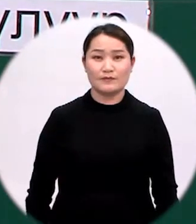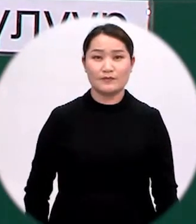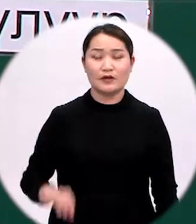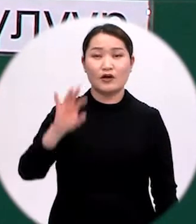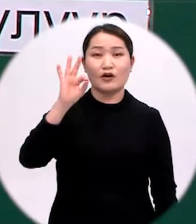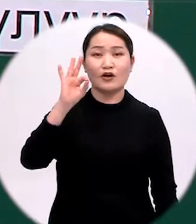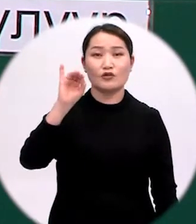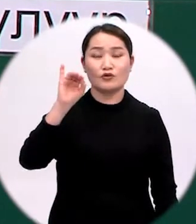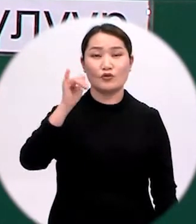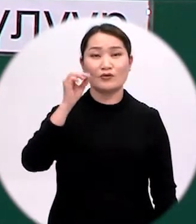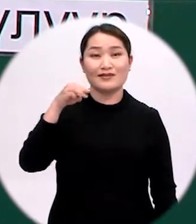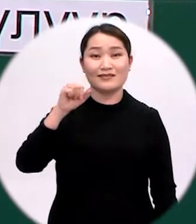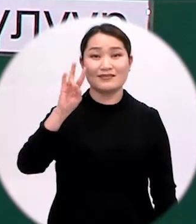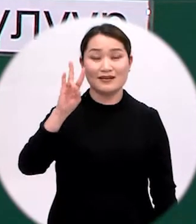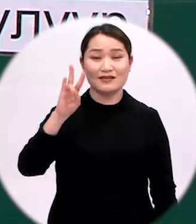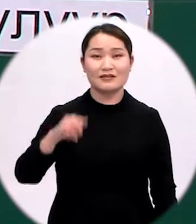Аюутан.